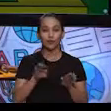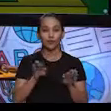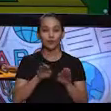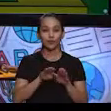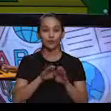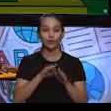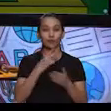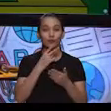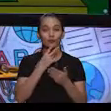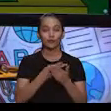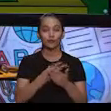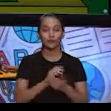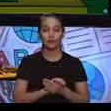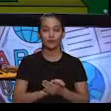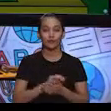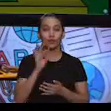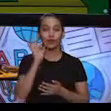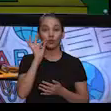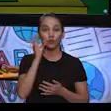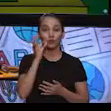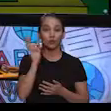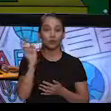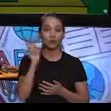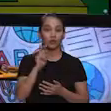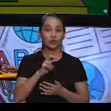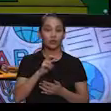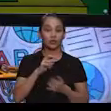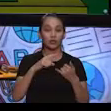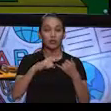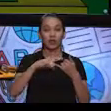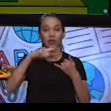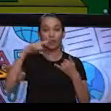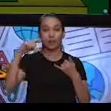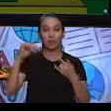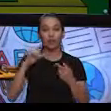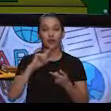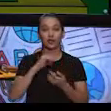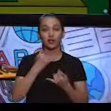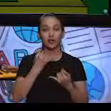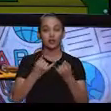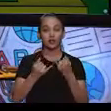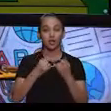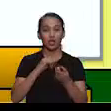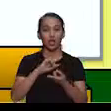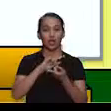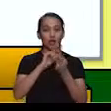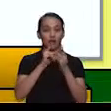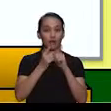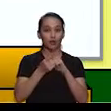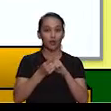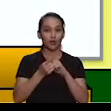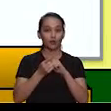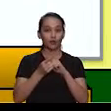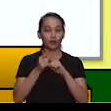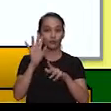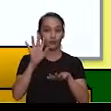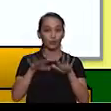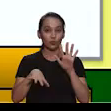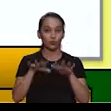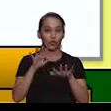olamiz. Demak, kuz kelganida barglar sarg'ayib to'kiladi. Bog'larda mevalar